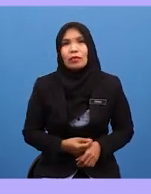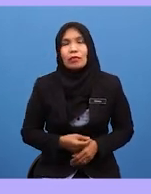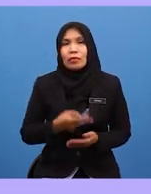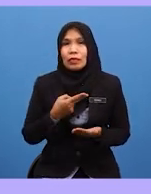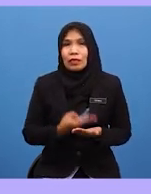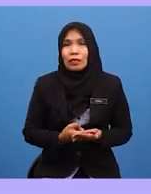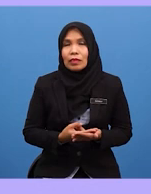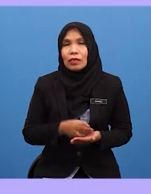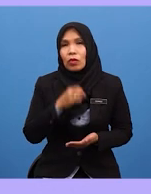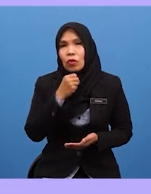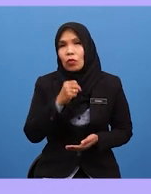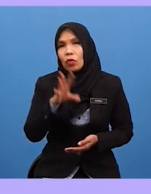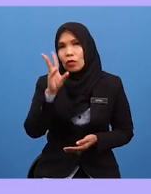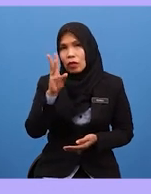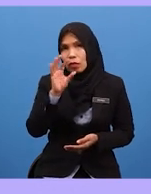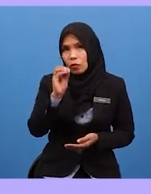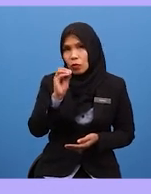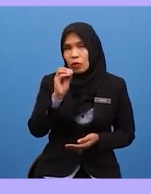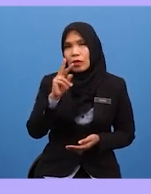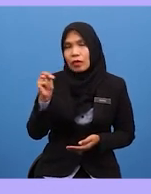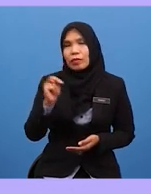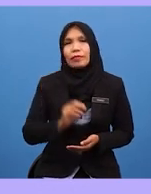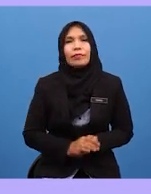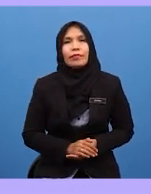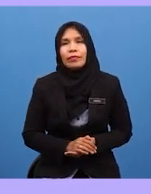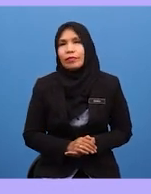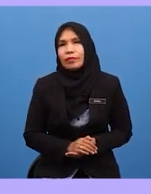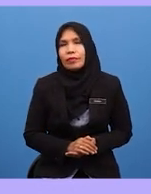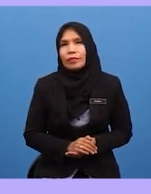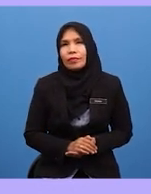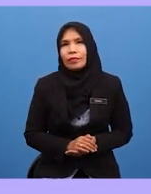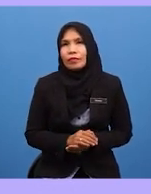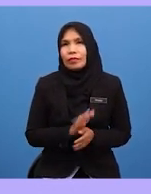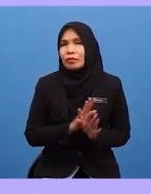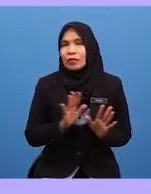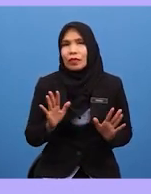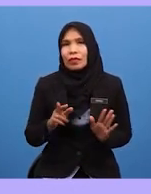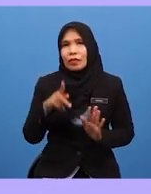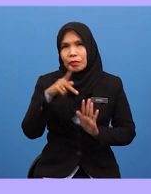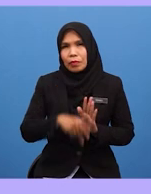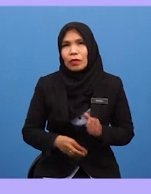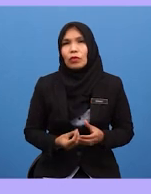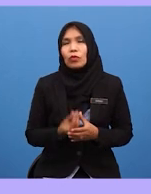ke usia 60-an. Tiada pertumbuhan pada fasa ini.